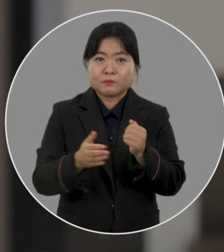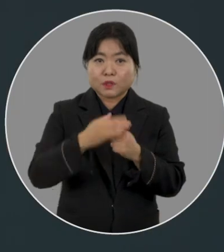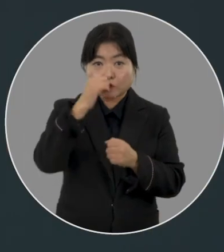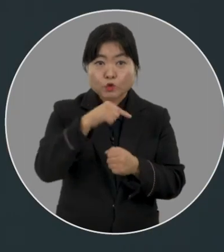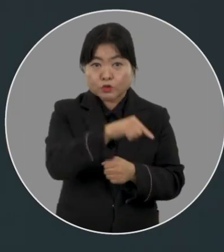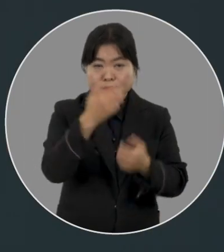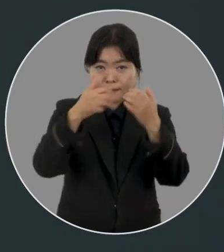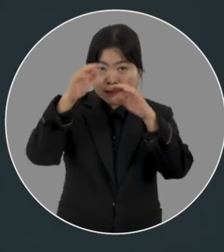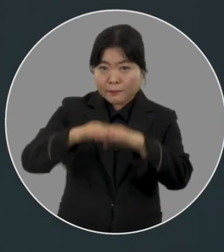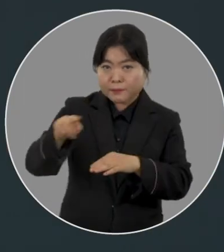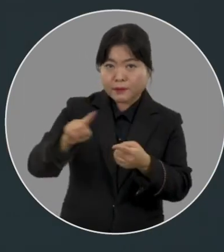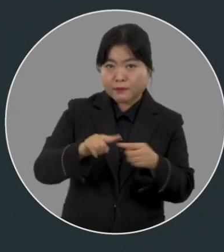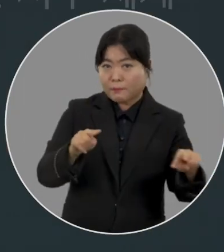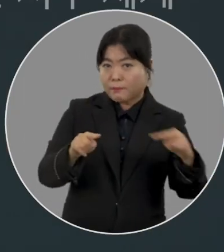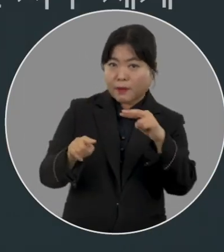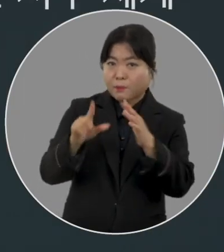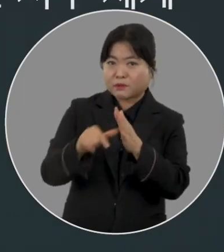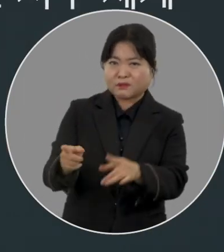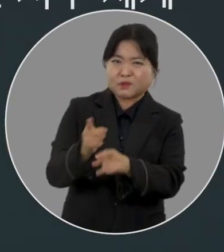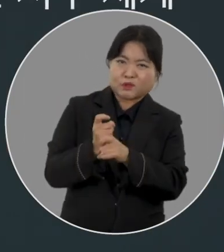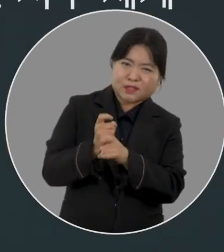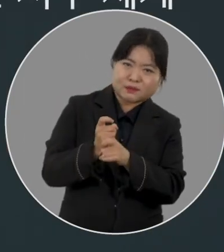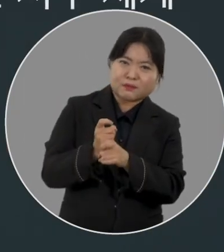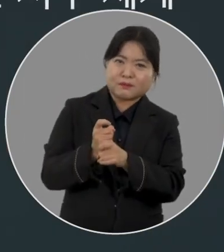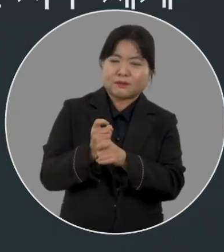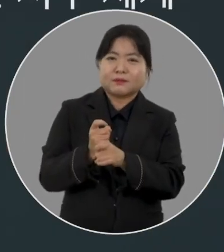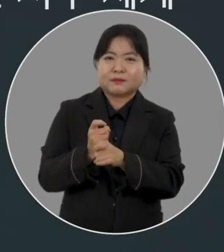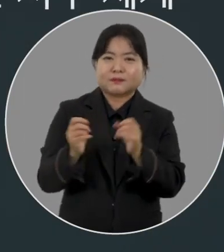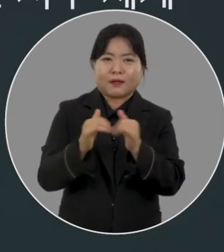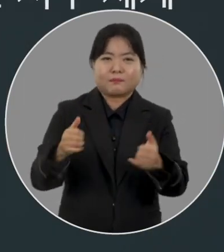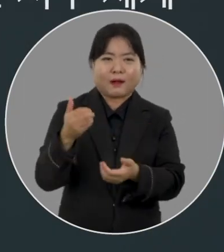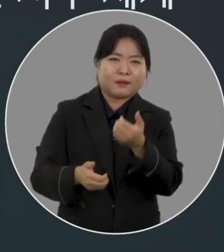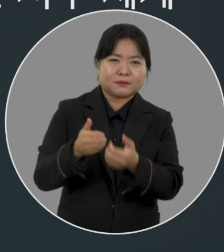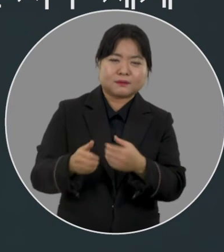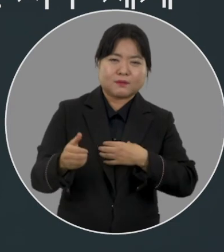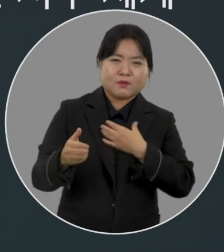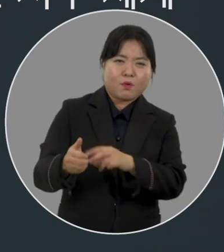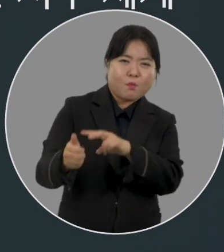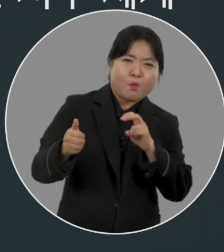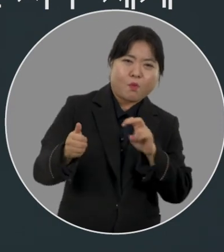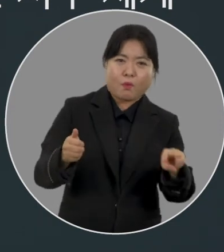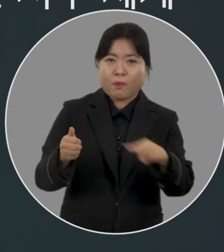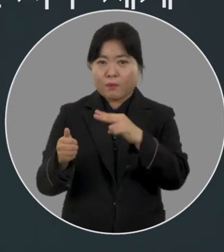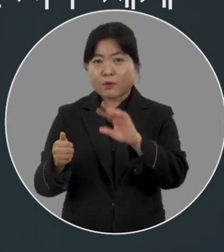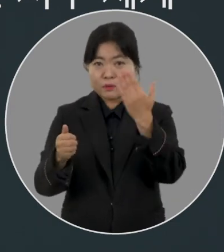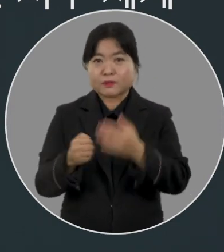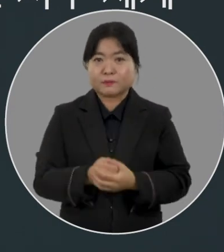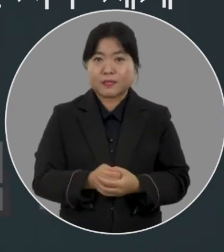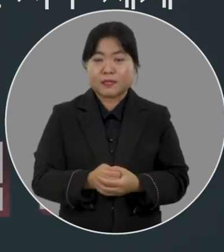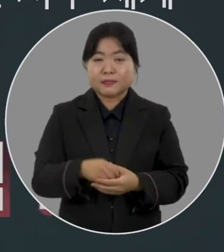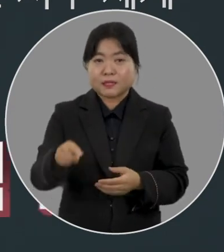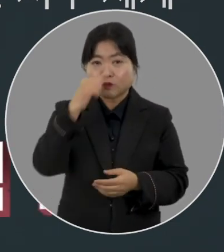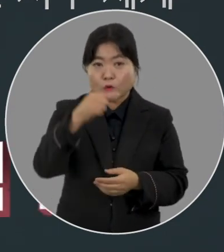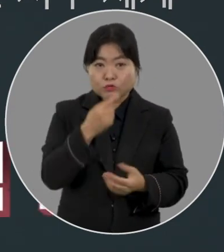서구는 이슬람 세계를 바라볼 때 적대적 이해 당사자, 갈등, 혐오의 감정으로 바라볼 수밖에 없는 겁니다.